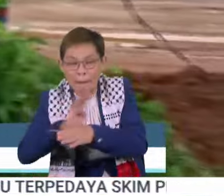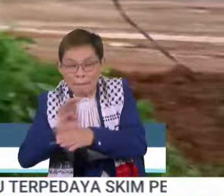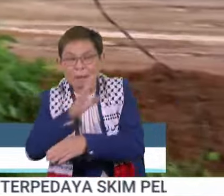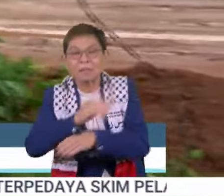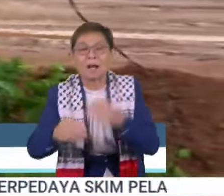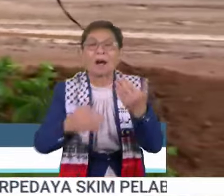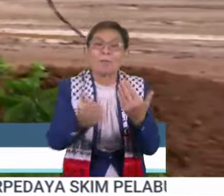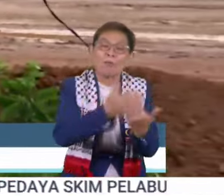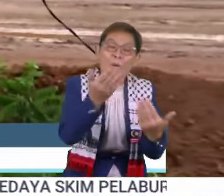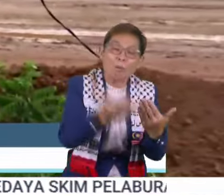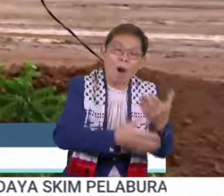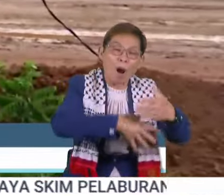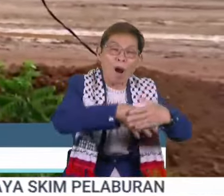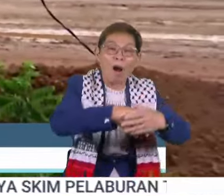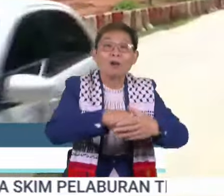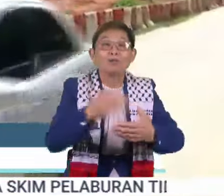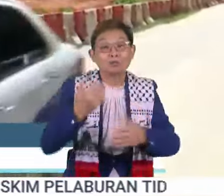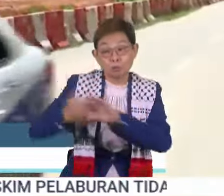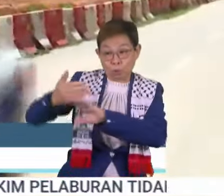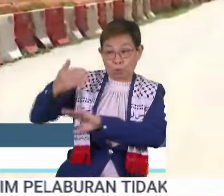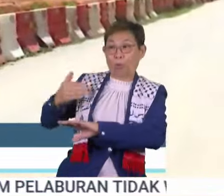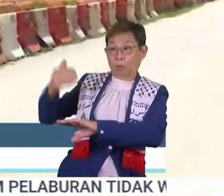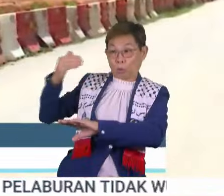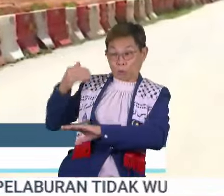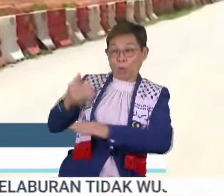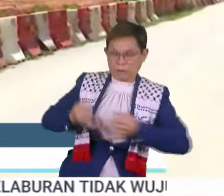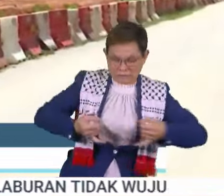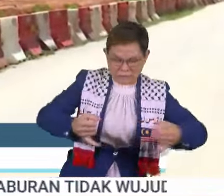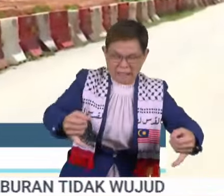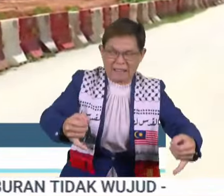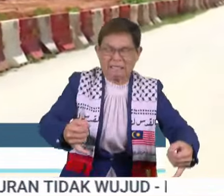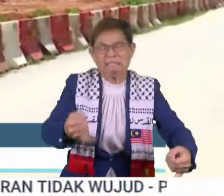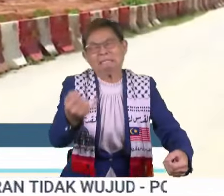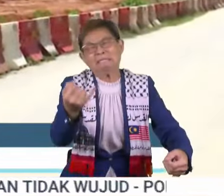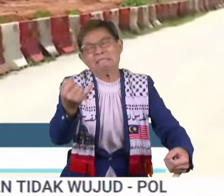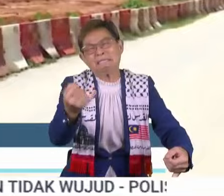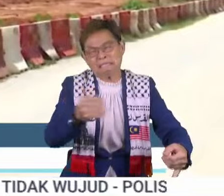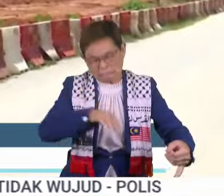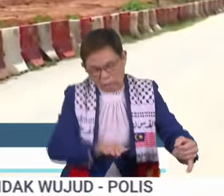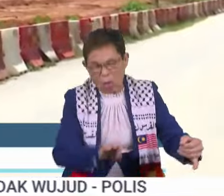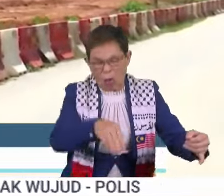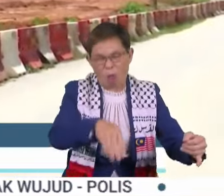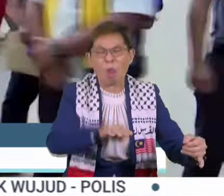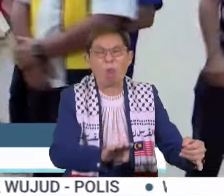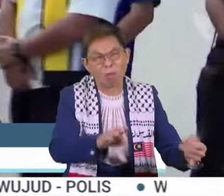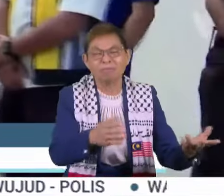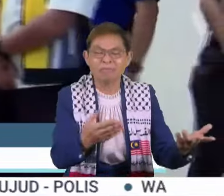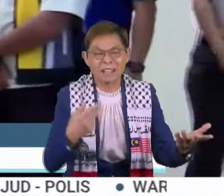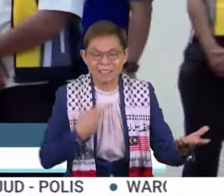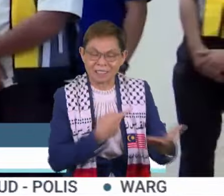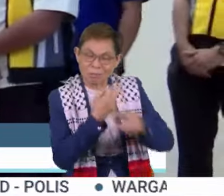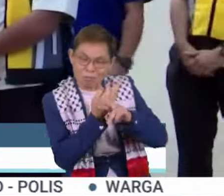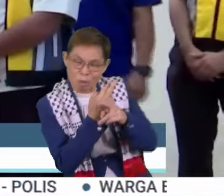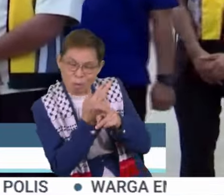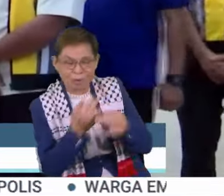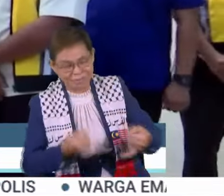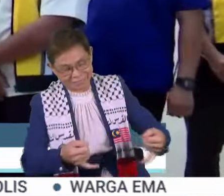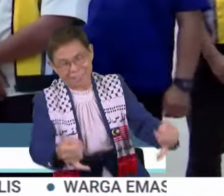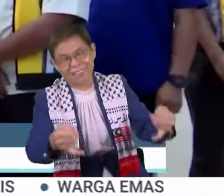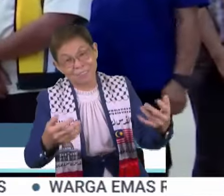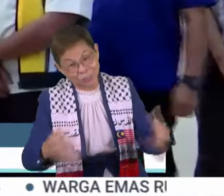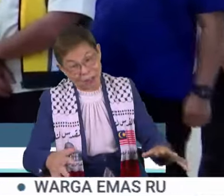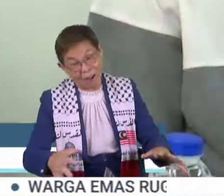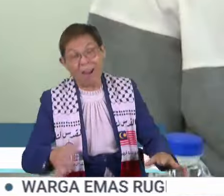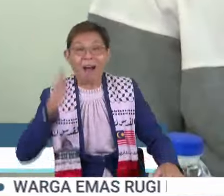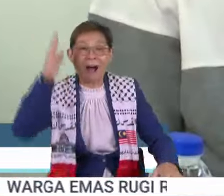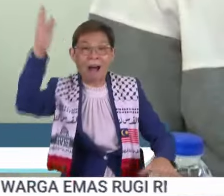pengeluaran yang sebelum ini jalan amat daif, maka kita perbaiki jalan itu.